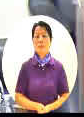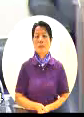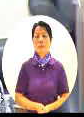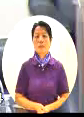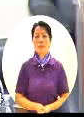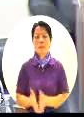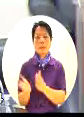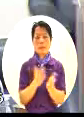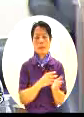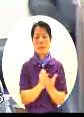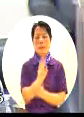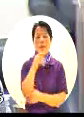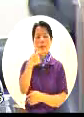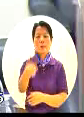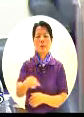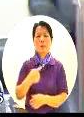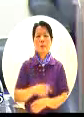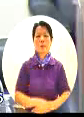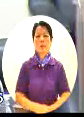来，下一页，